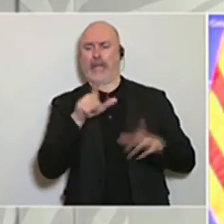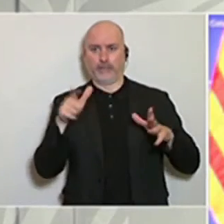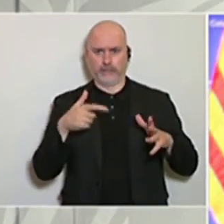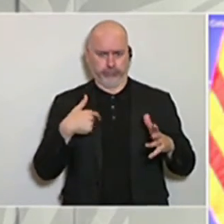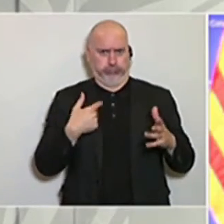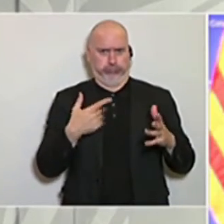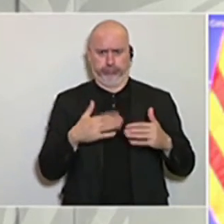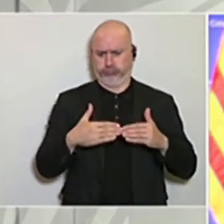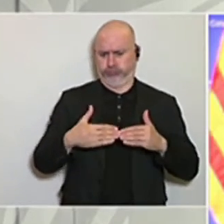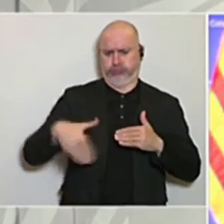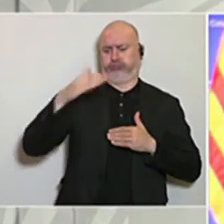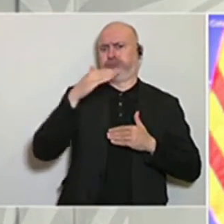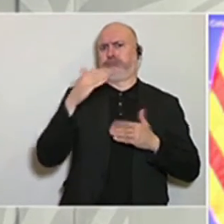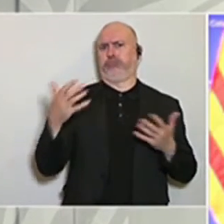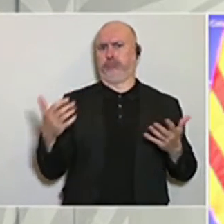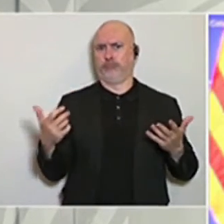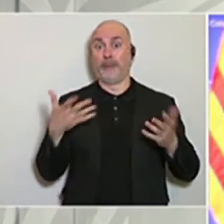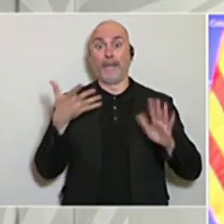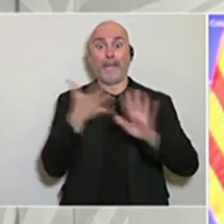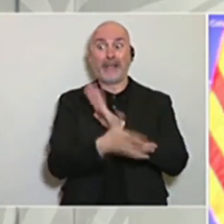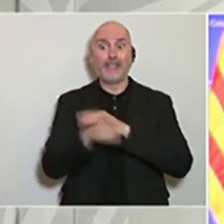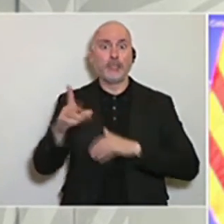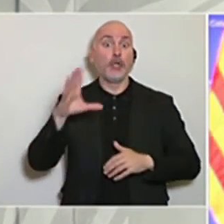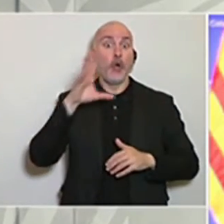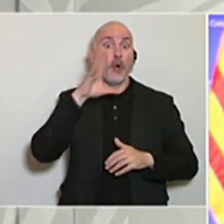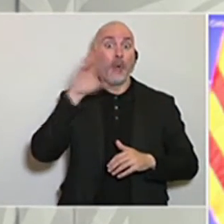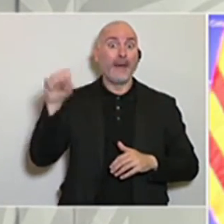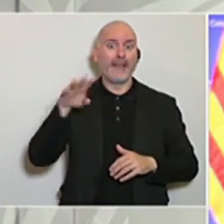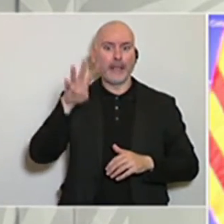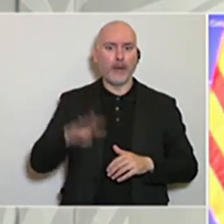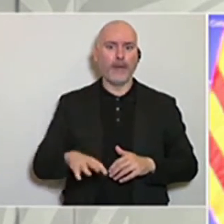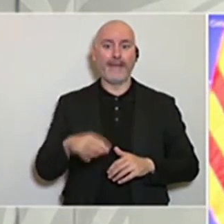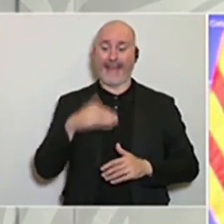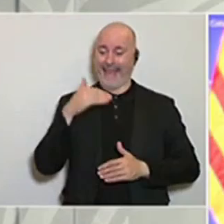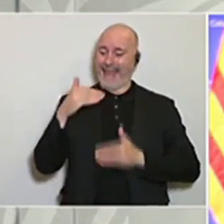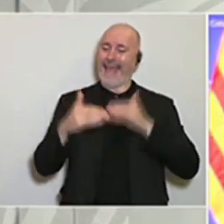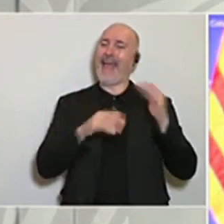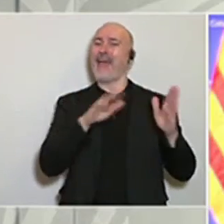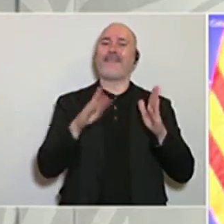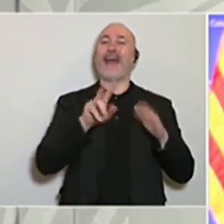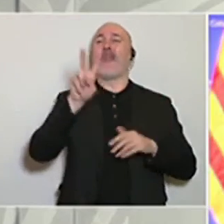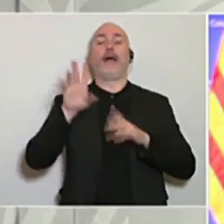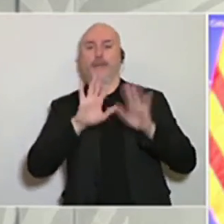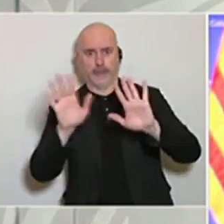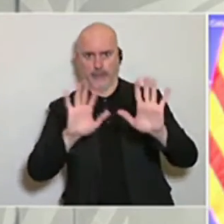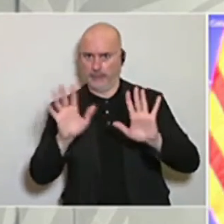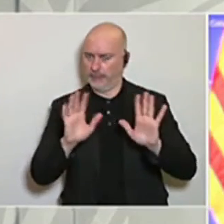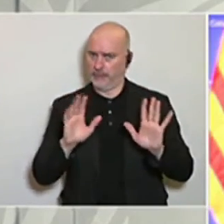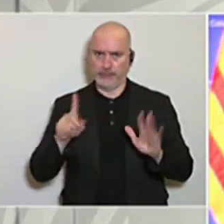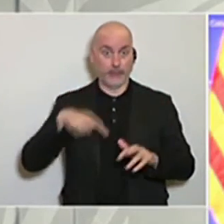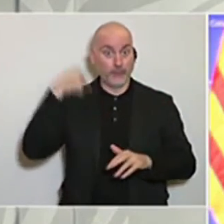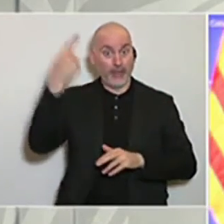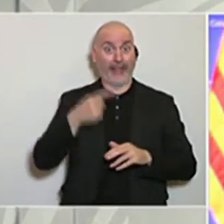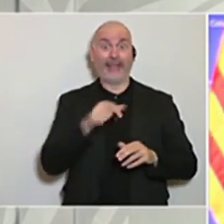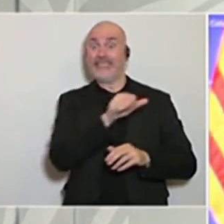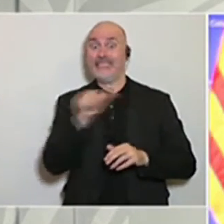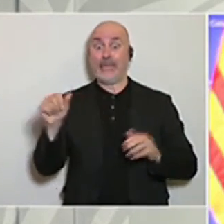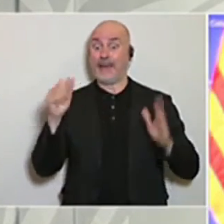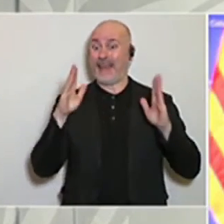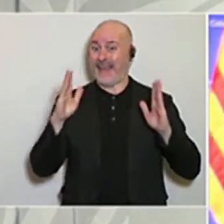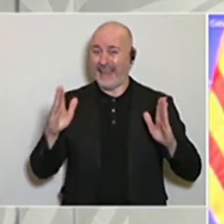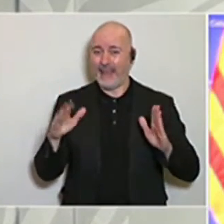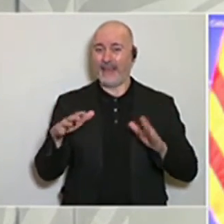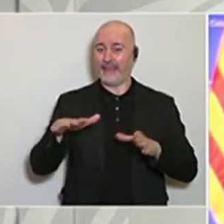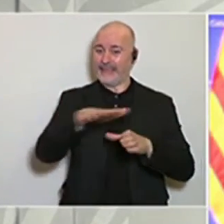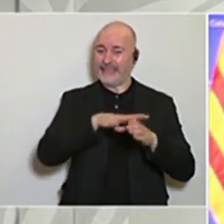del Govern de Catalunya hem aturat la desescalada en aquesta zona i, per tant, hem decidit que la setmana vinent la regió